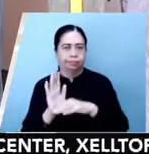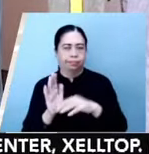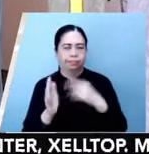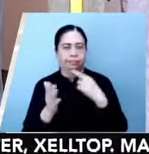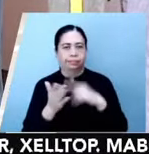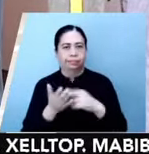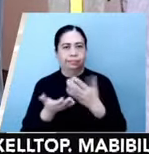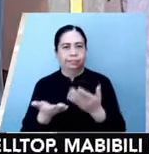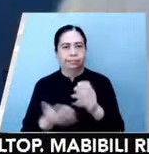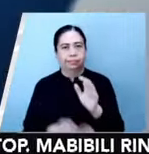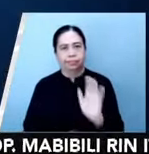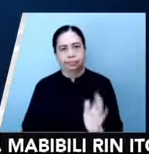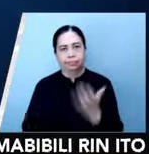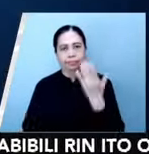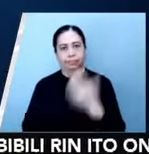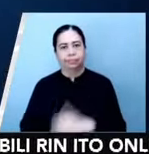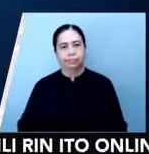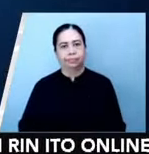umaga.